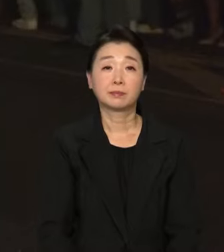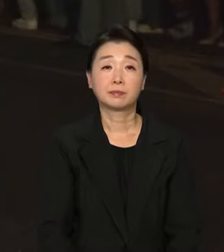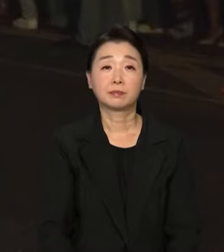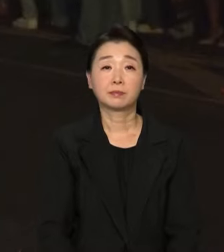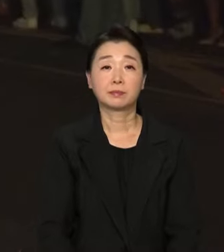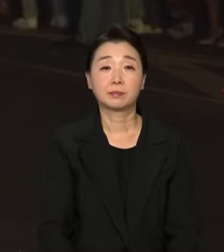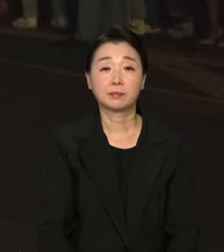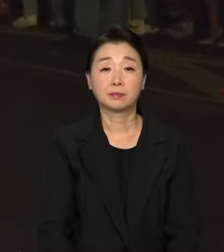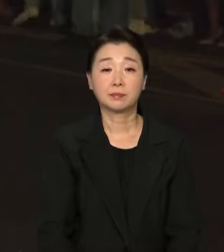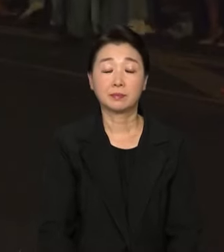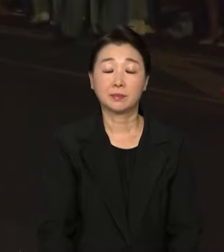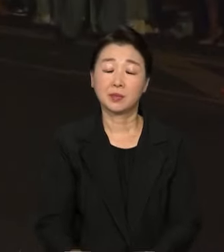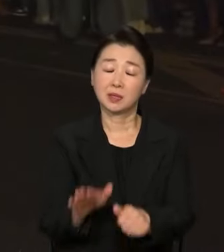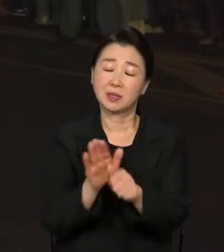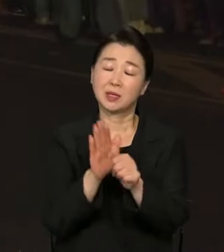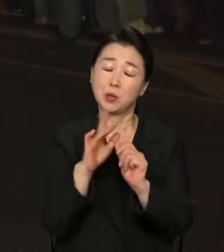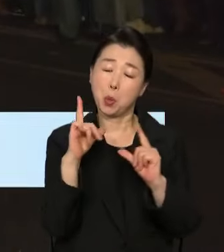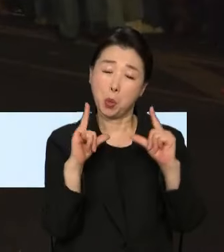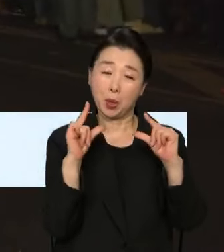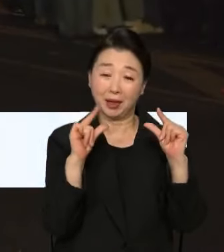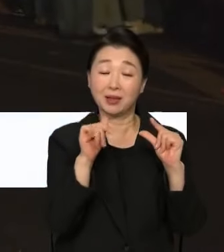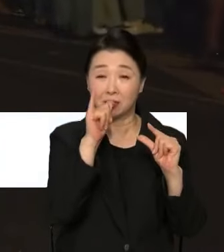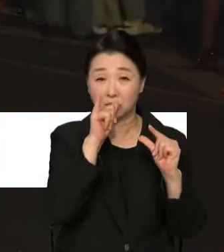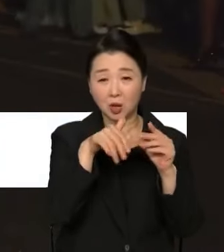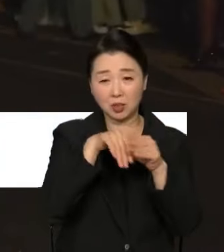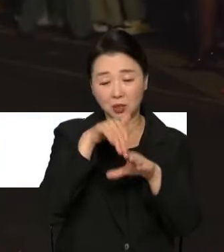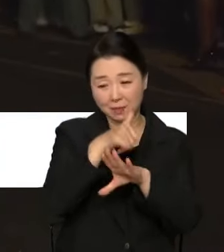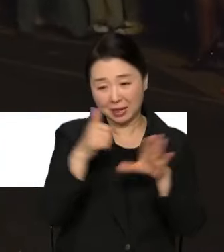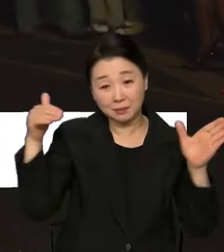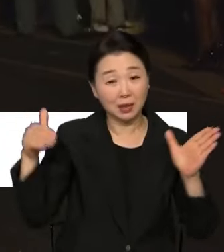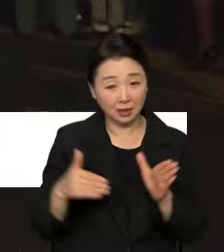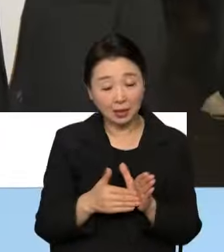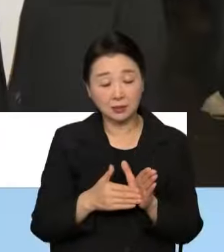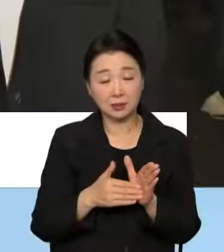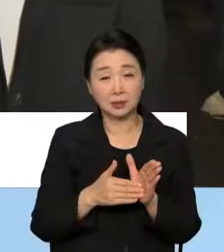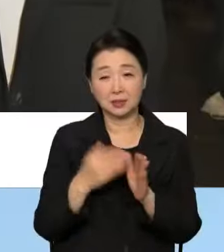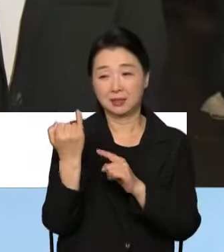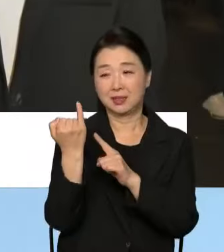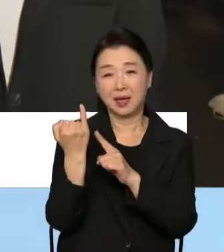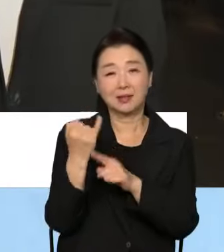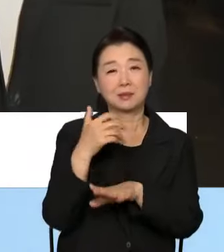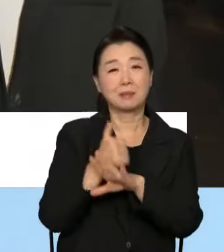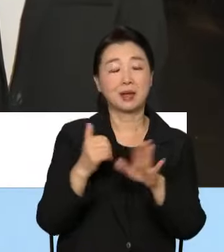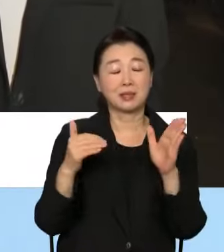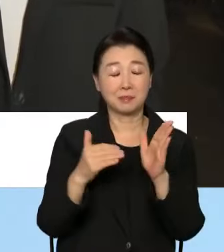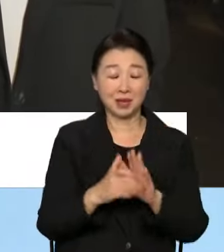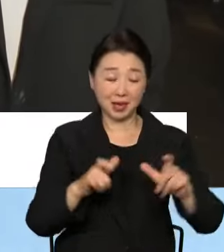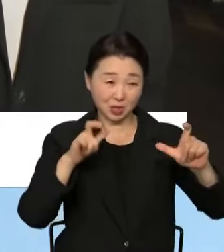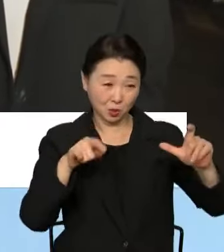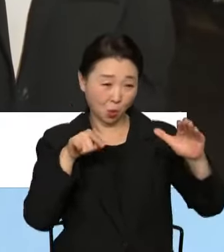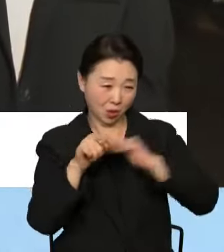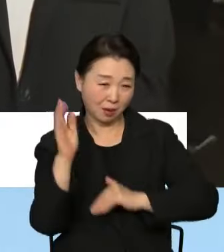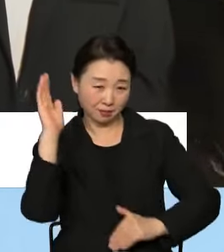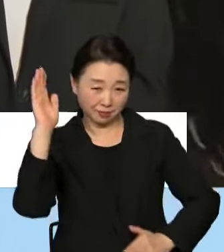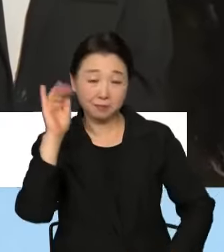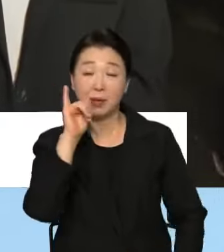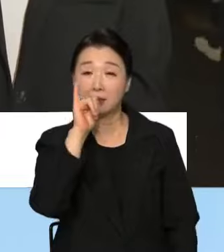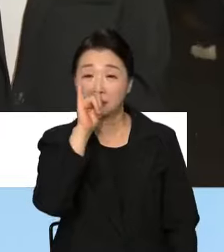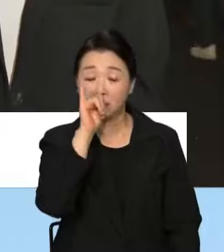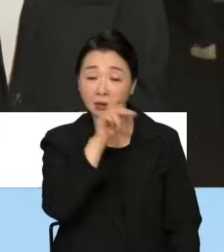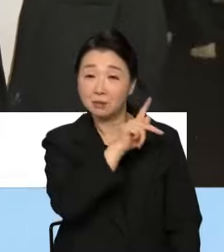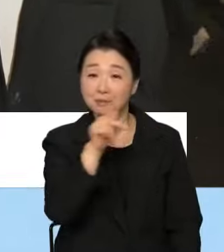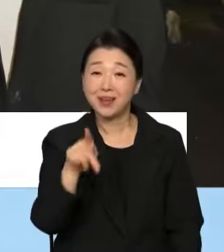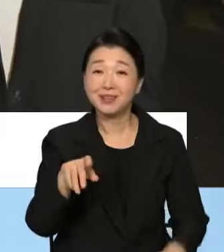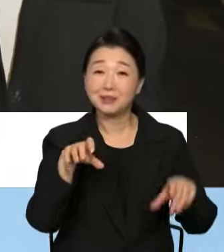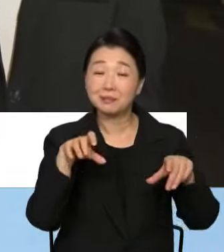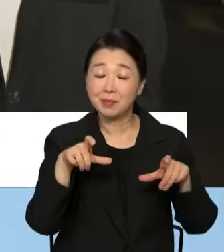네, 지지율 초박빙 접전이 선거 막판까지 이어지면서 해리스는 마지막까지 경합주에 집중했습니다. 펜실베이니아,